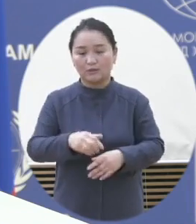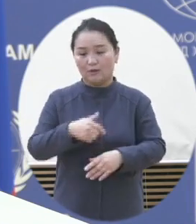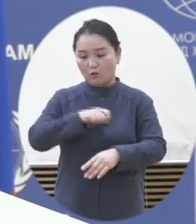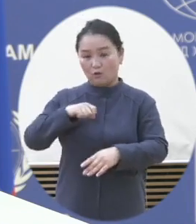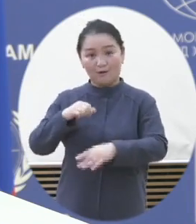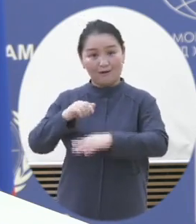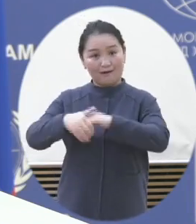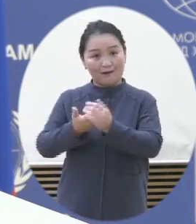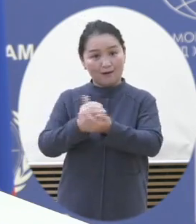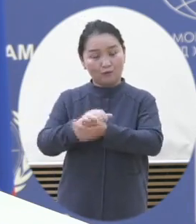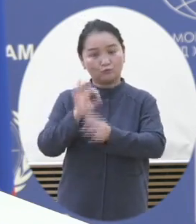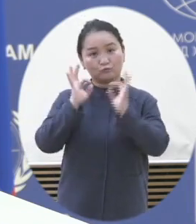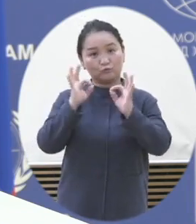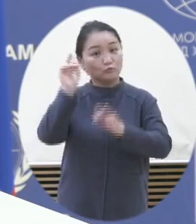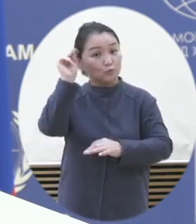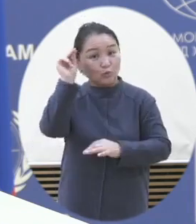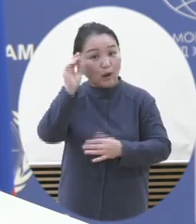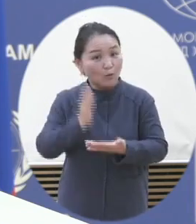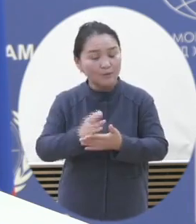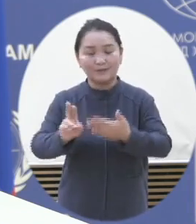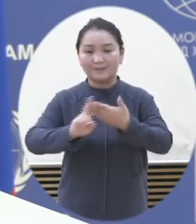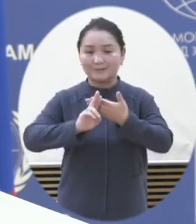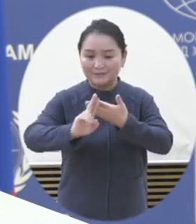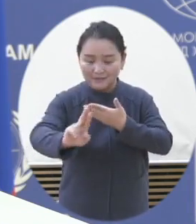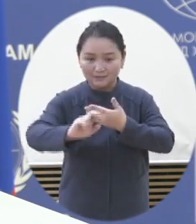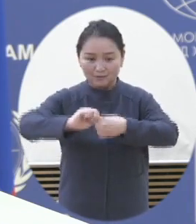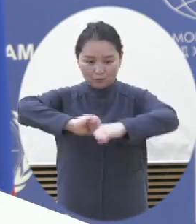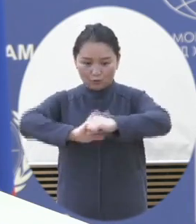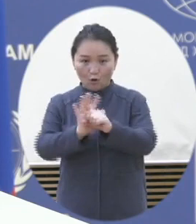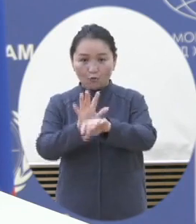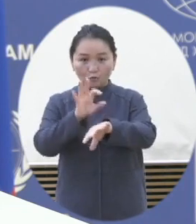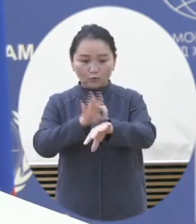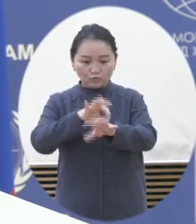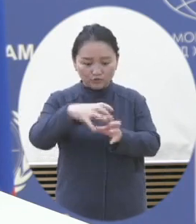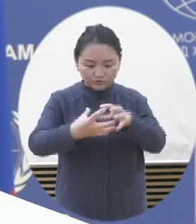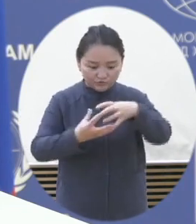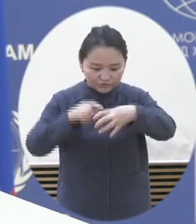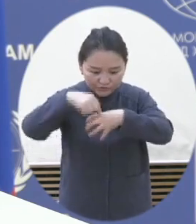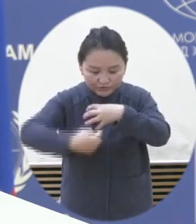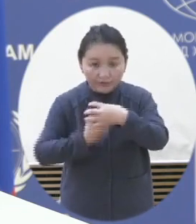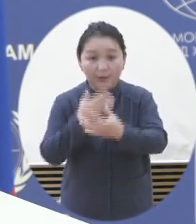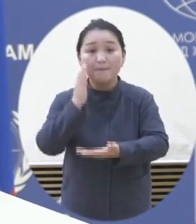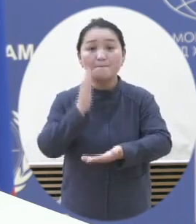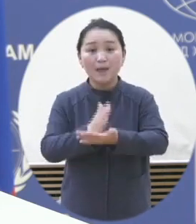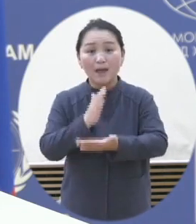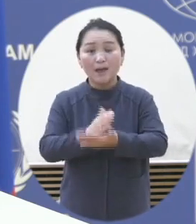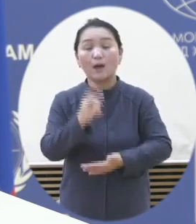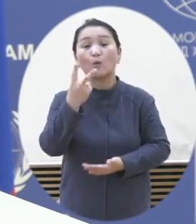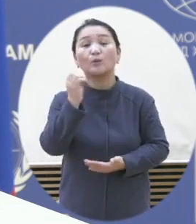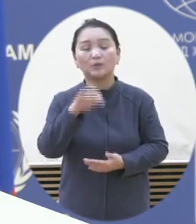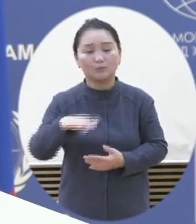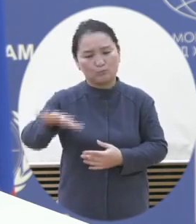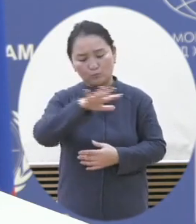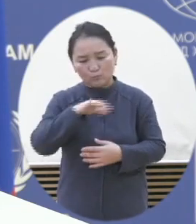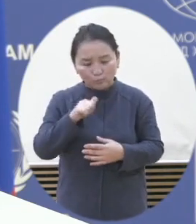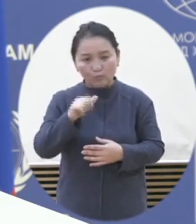гэх. Тэгэхээр нэгэнт бид нэр цаашдаа бол коронавирустэй хамт одоо амьдрах гэж байгаа нөхцөл энэ зан үйлүүдийн энэ маш хялбар энэ